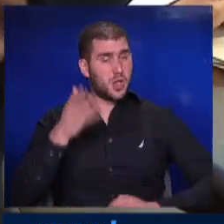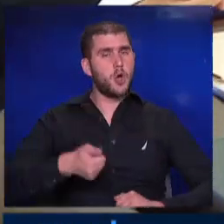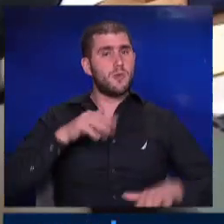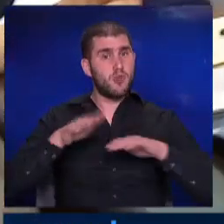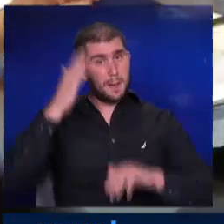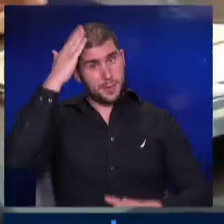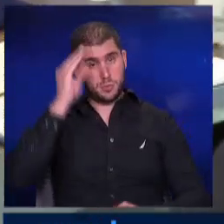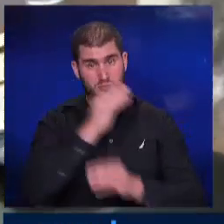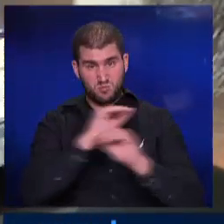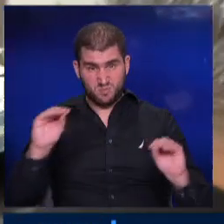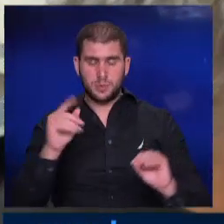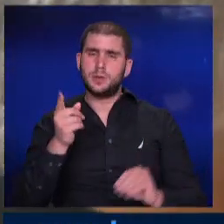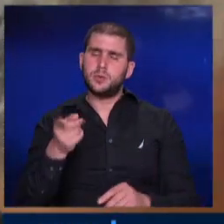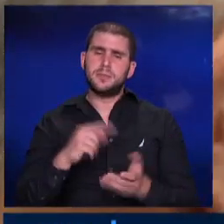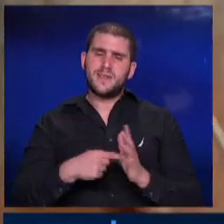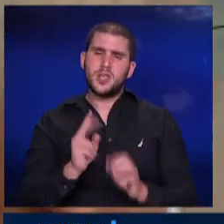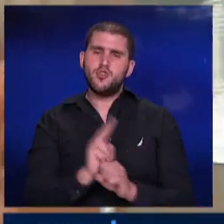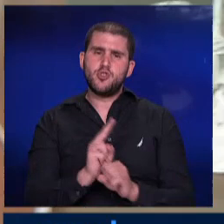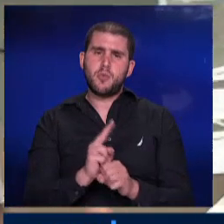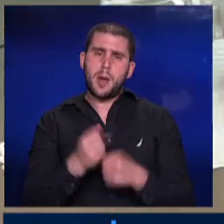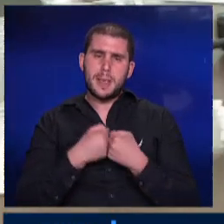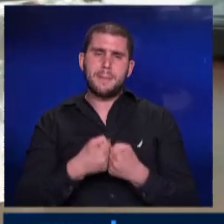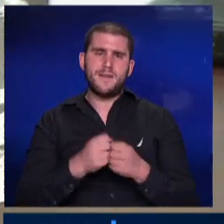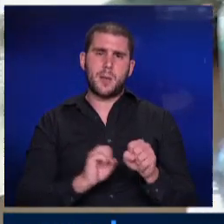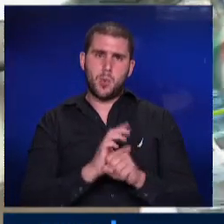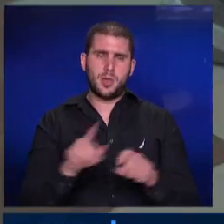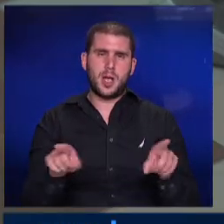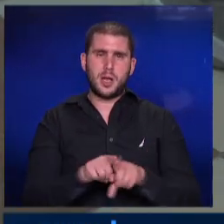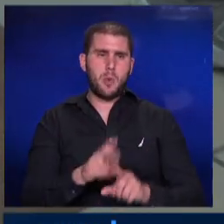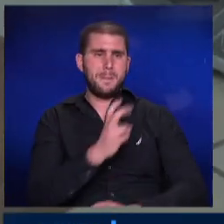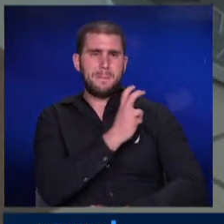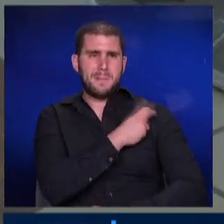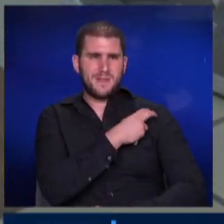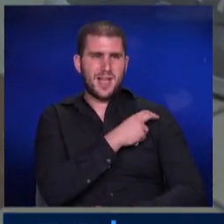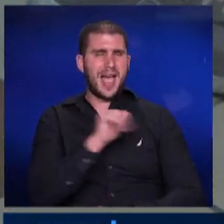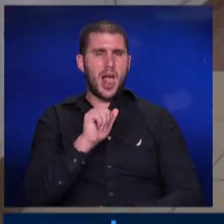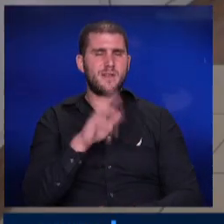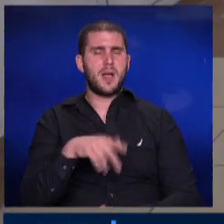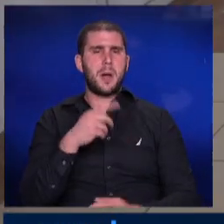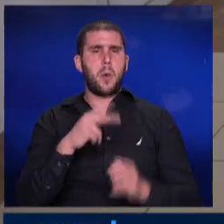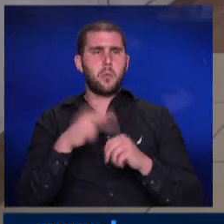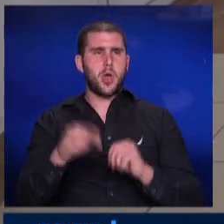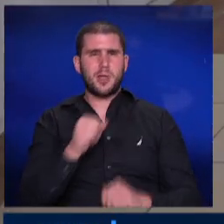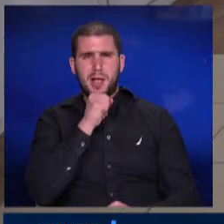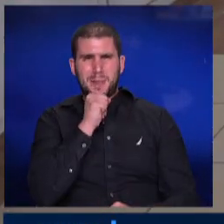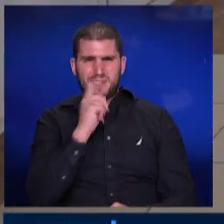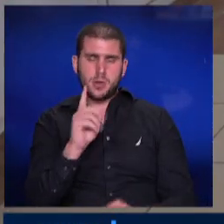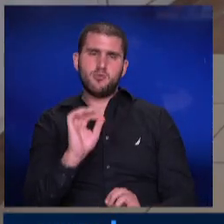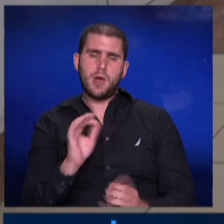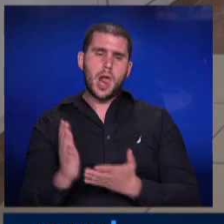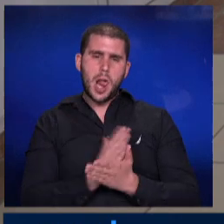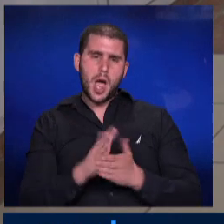מבהיר היום שבכוונתו לשמר את מערכי המאבק בקורונה כמו מפקדת אלון ופרויקט מגן אבות, כדי להיערך ולהכין